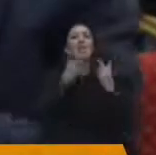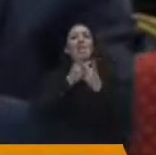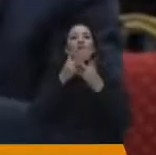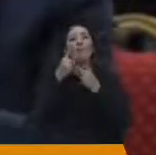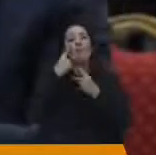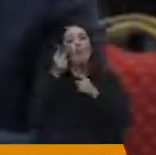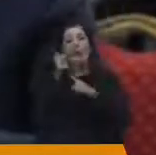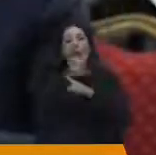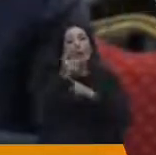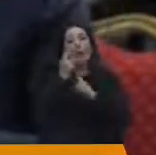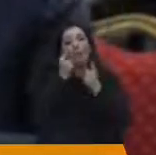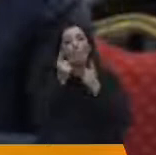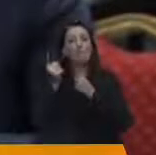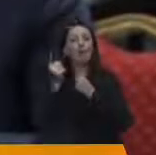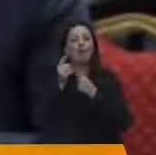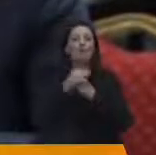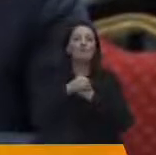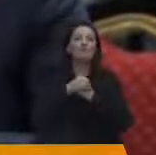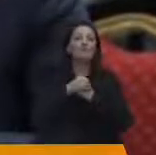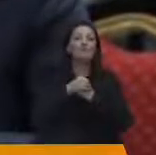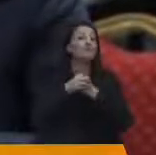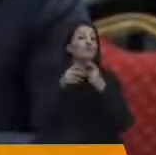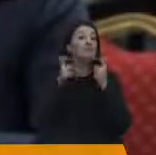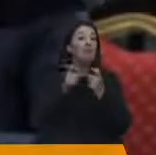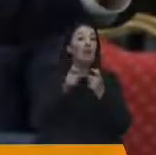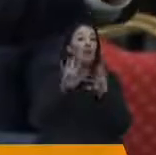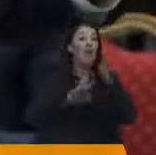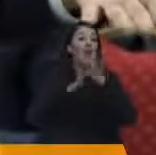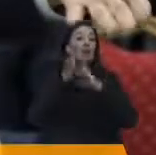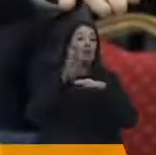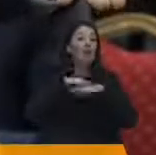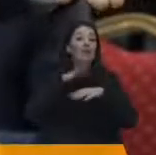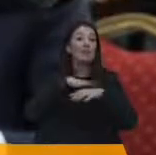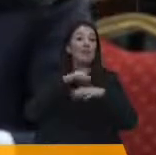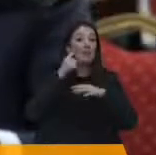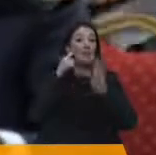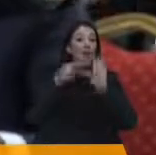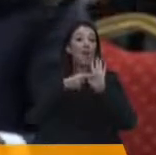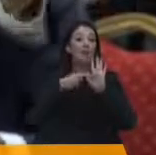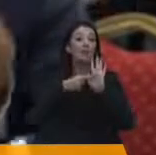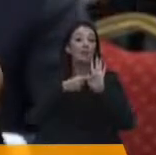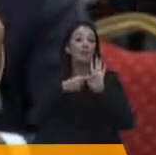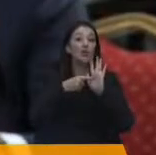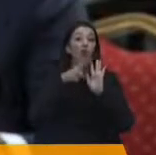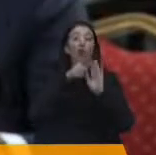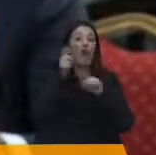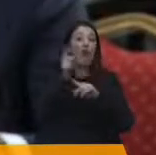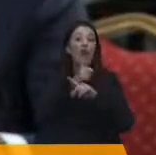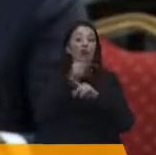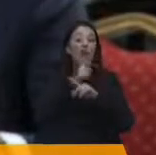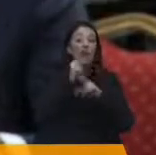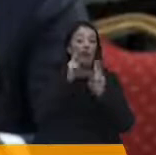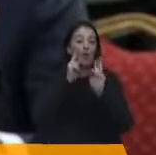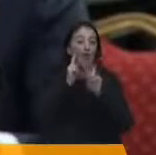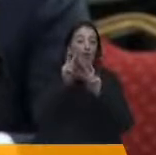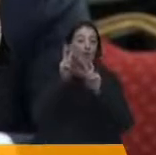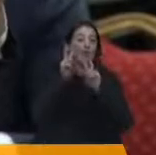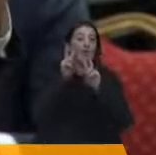bakın kameralarla. Bakın nereyi çayır yapmak istediğimizi gösteriyoruz orada. O kameralardaki görüntülerde